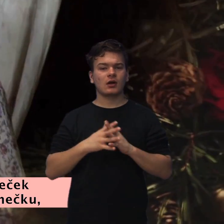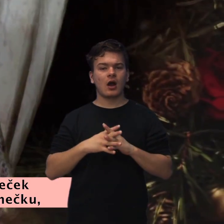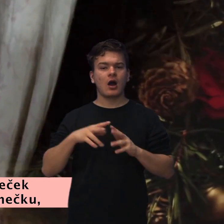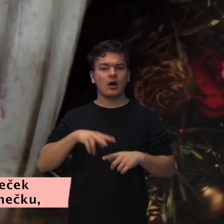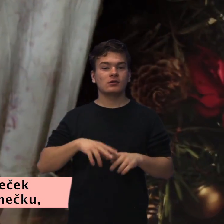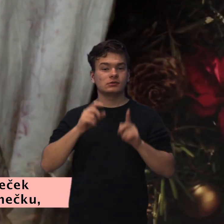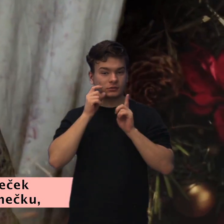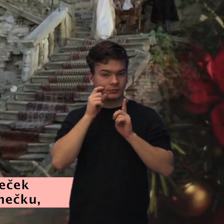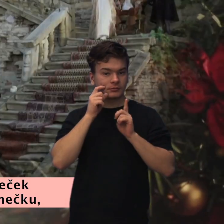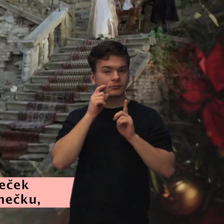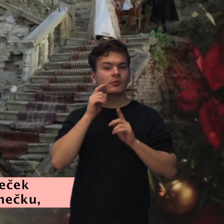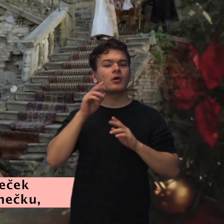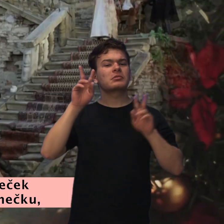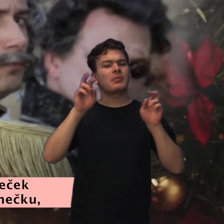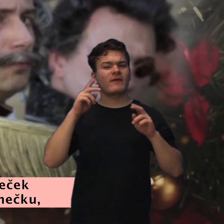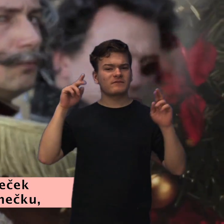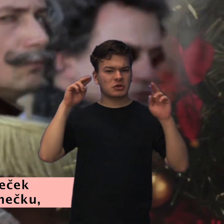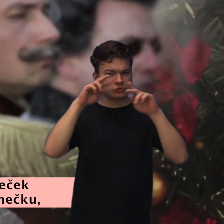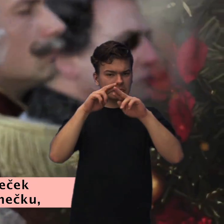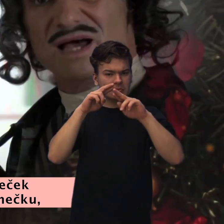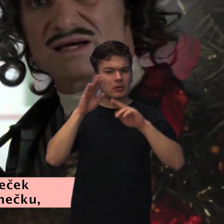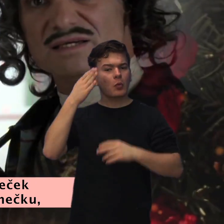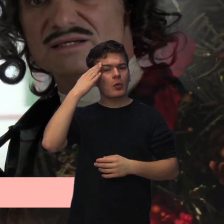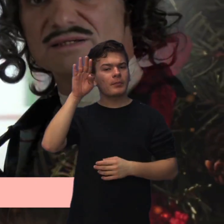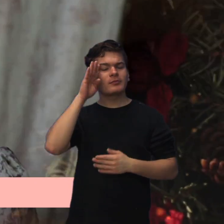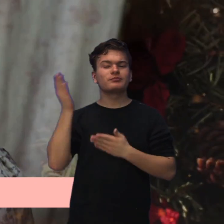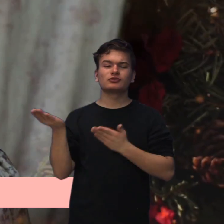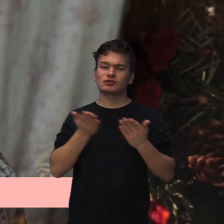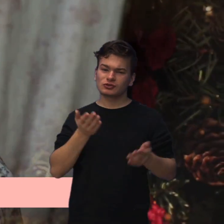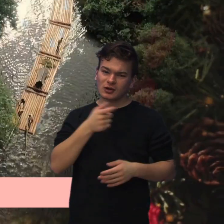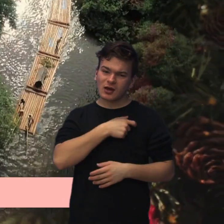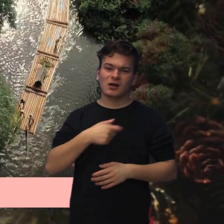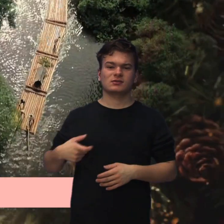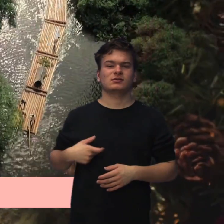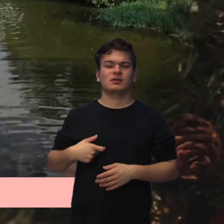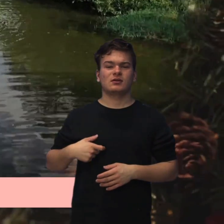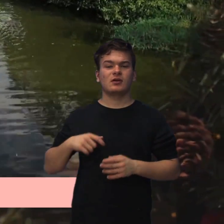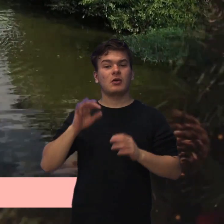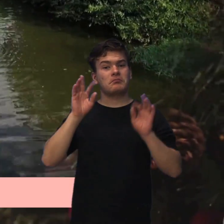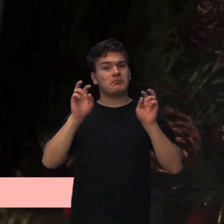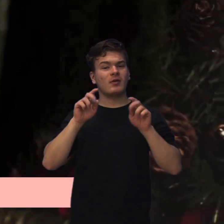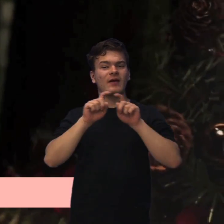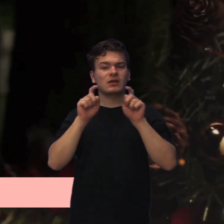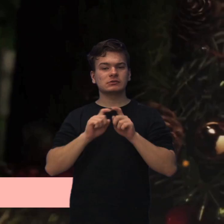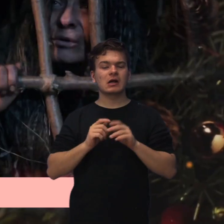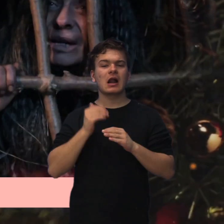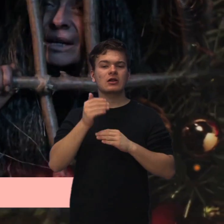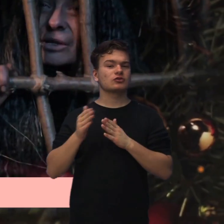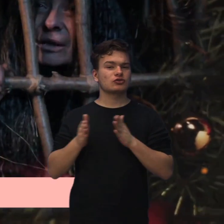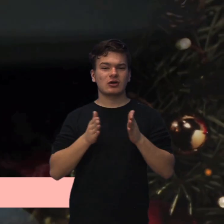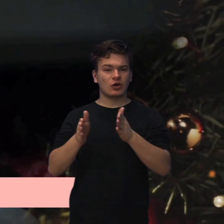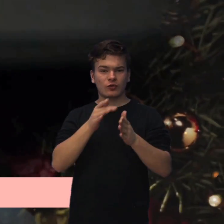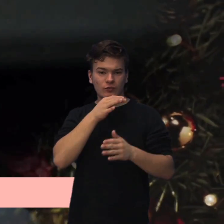I'll take the one who will be the smartest and complete my goal. What? Unplugable. I'll bring you. My